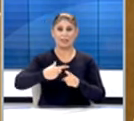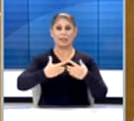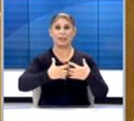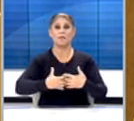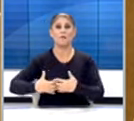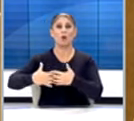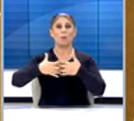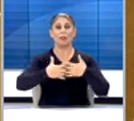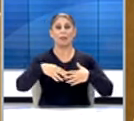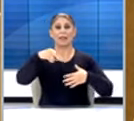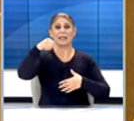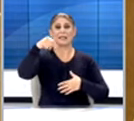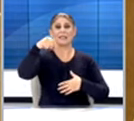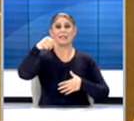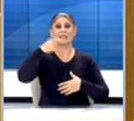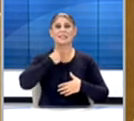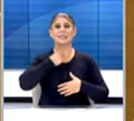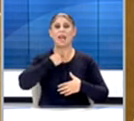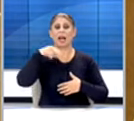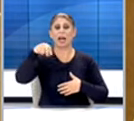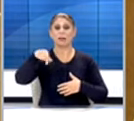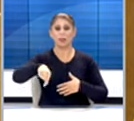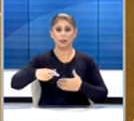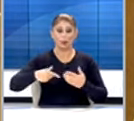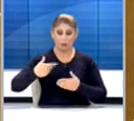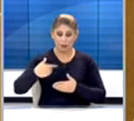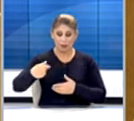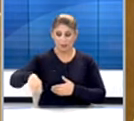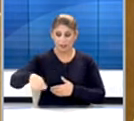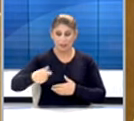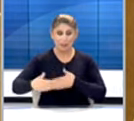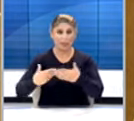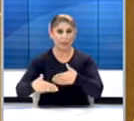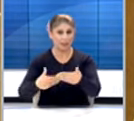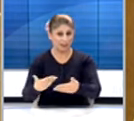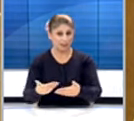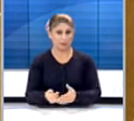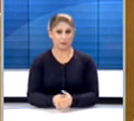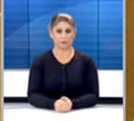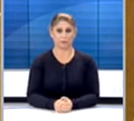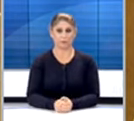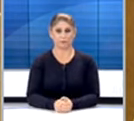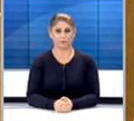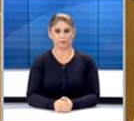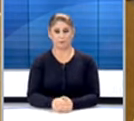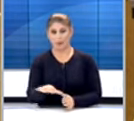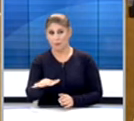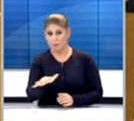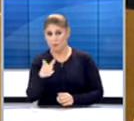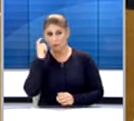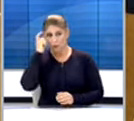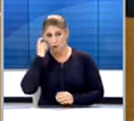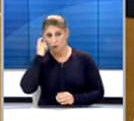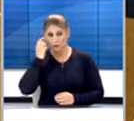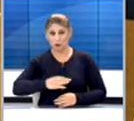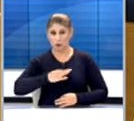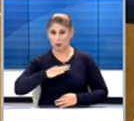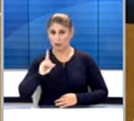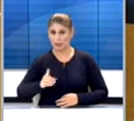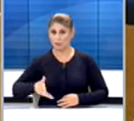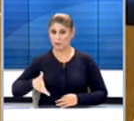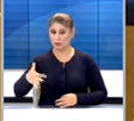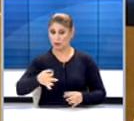ζάχαρης. Και εκεί έχουμε δικαστικές εξελίξεις πλέον. Μήπως να το σκεφτεί ο κύριος Μητσοτάκης να μας δώσει